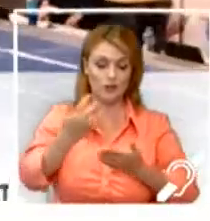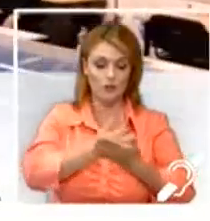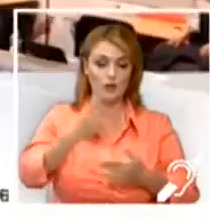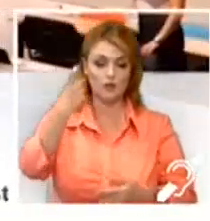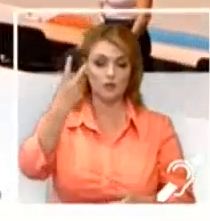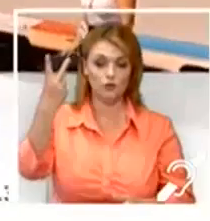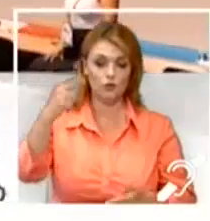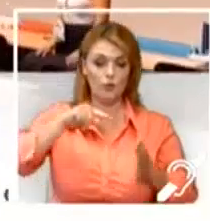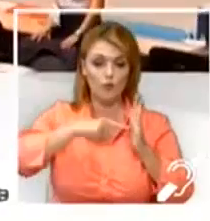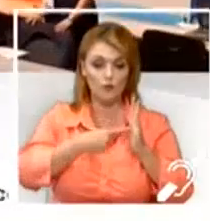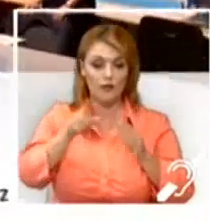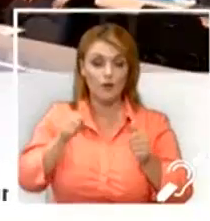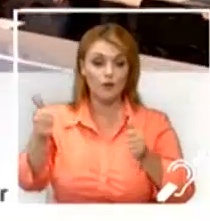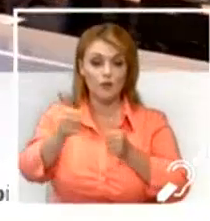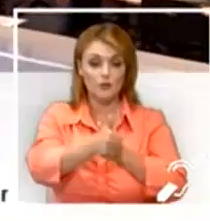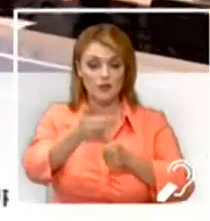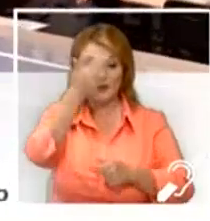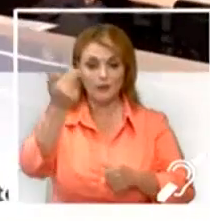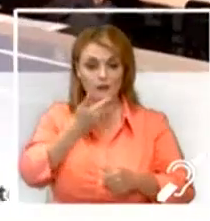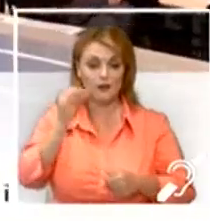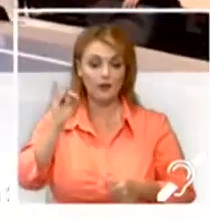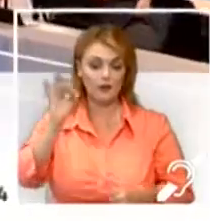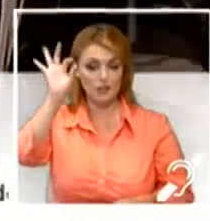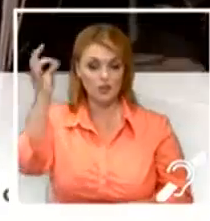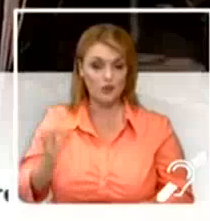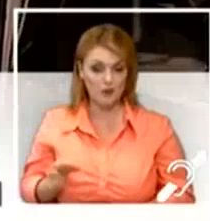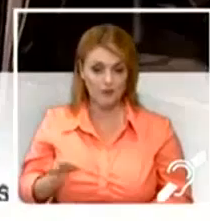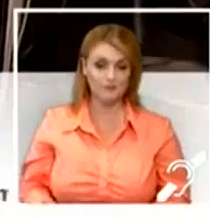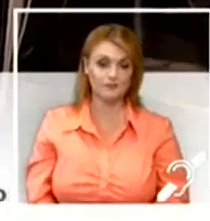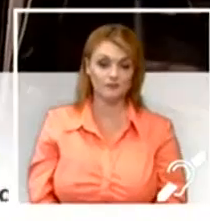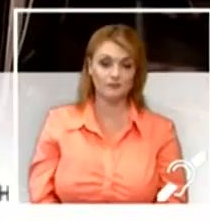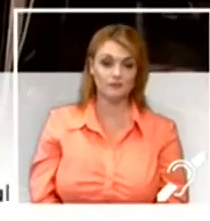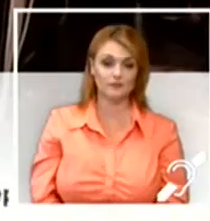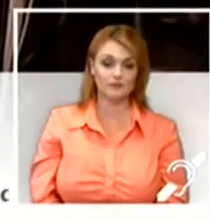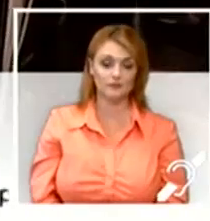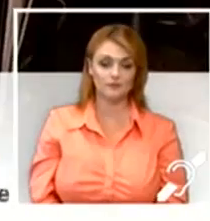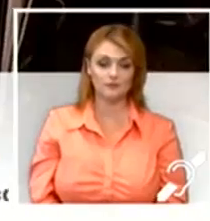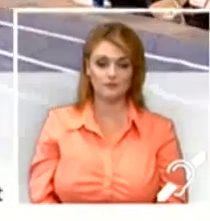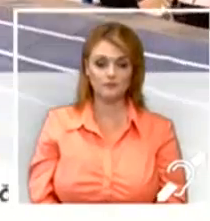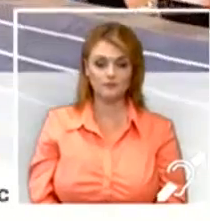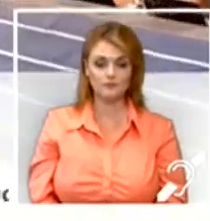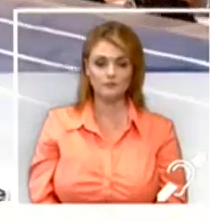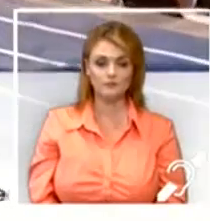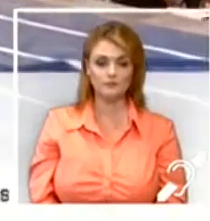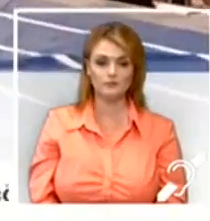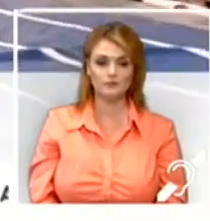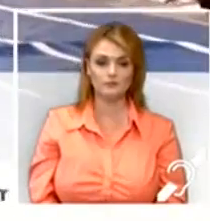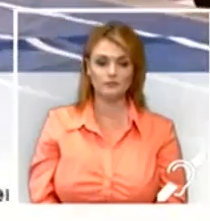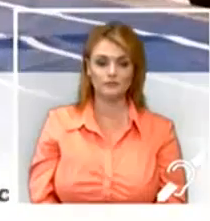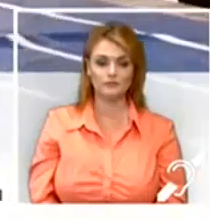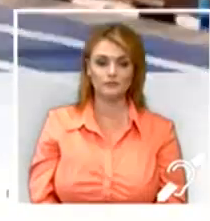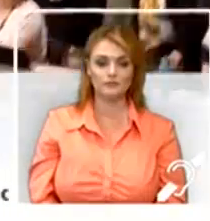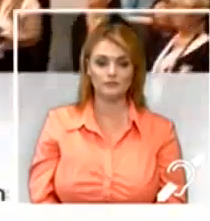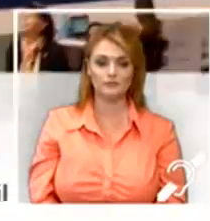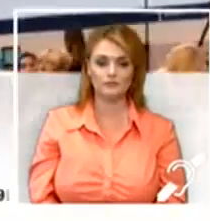minimi, au depășit Germania și Italia. La individual, Amalia Puflea a câștigat argintul, fiind la doar o zecime de titlul olimpic european câștigat de Helen